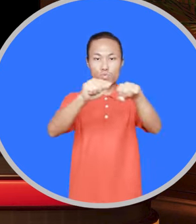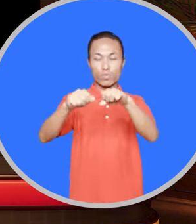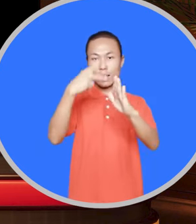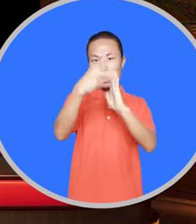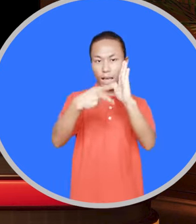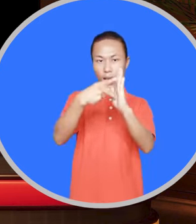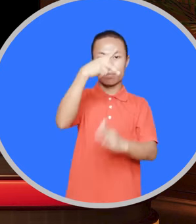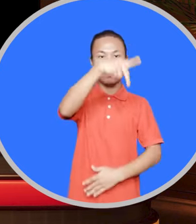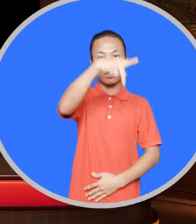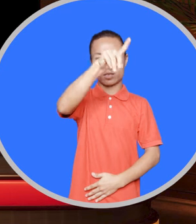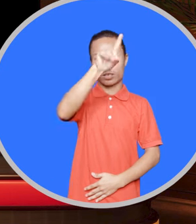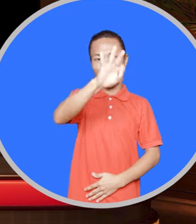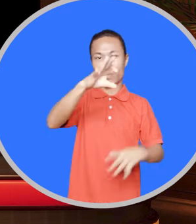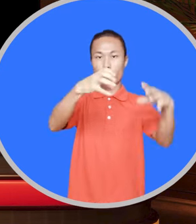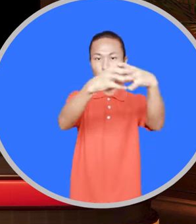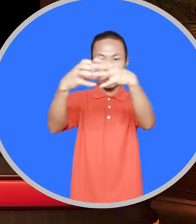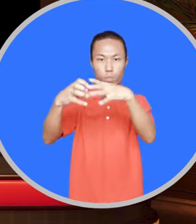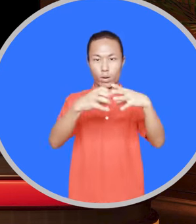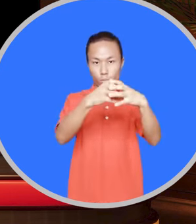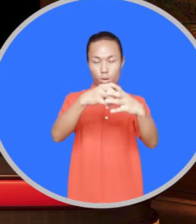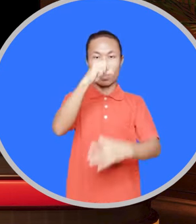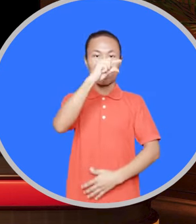ခုတ်ကူခရိုင်အမှတ်